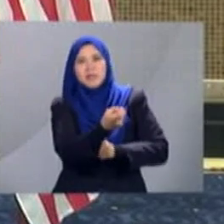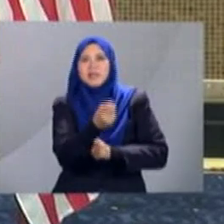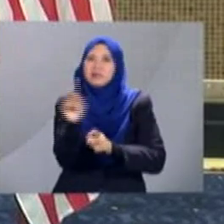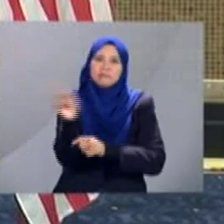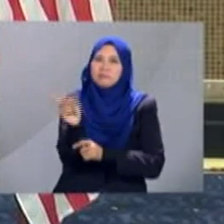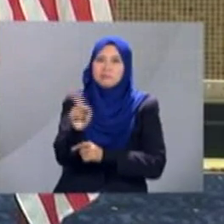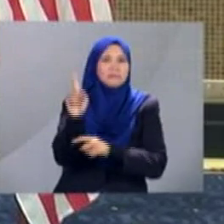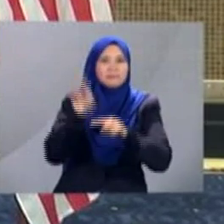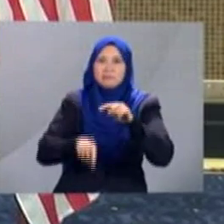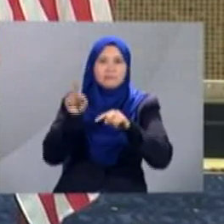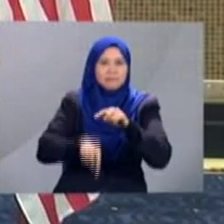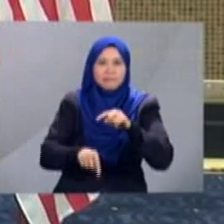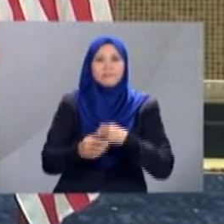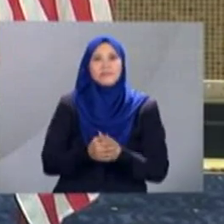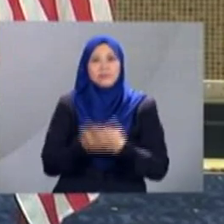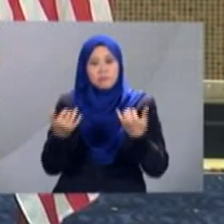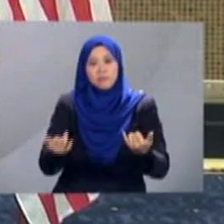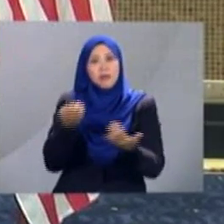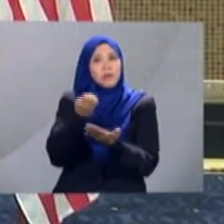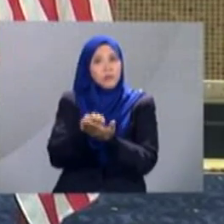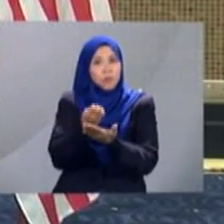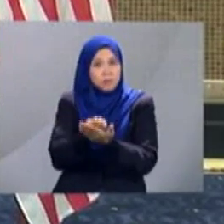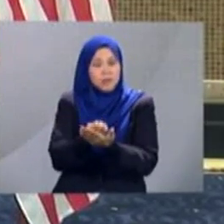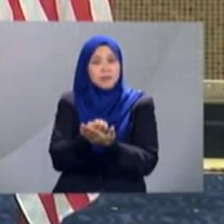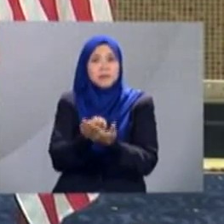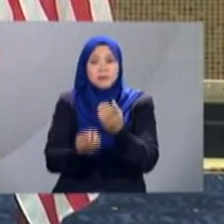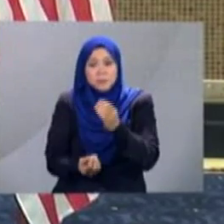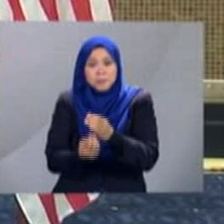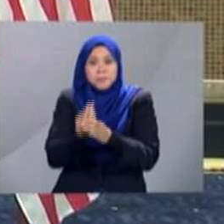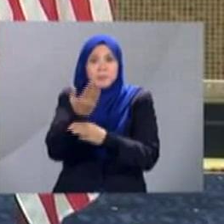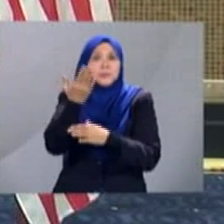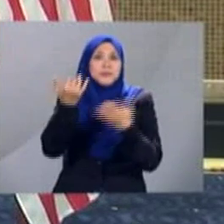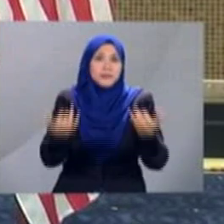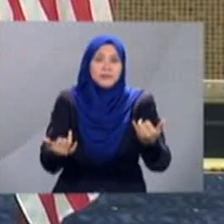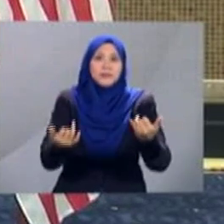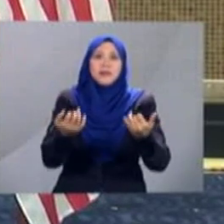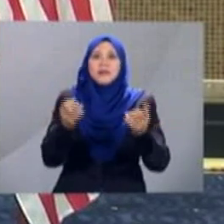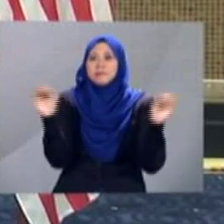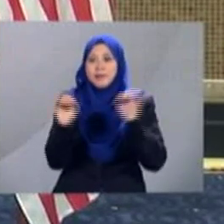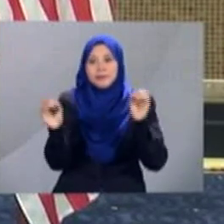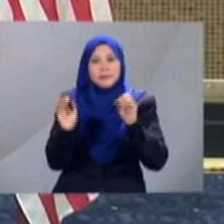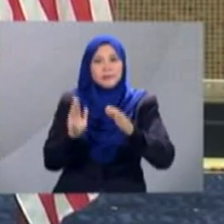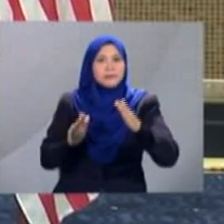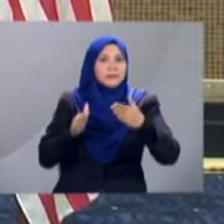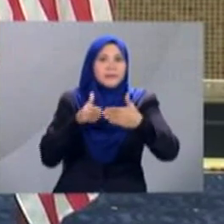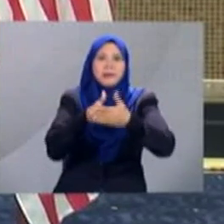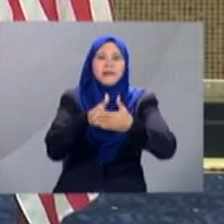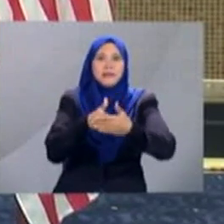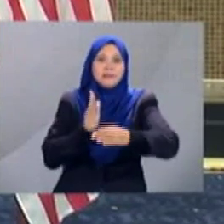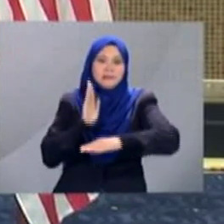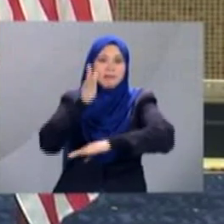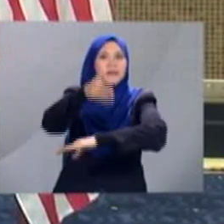Selaras dengan fasa penyedaan semula ekonomi negara dan tiada lagi sekatan rentas negeri,